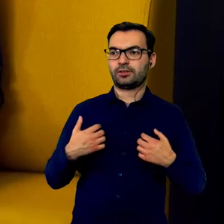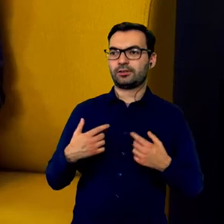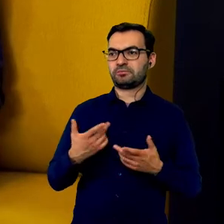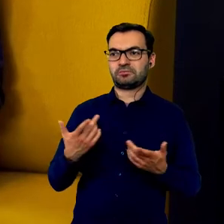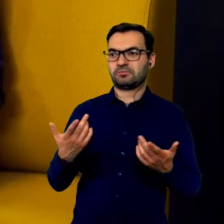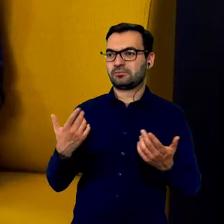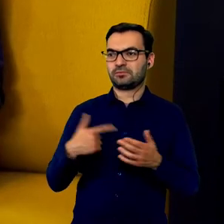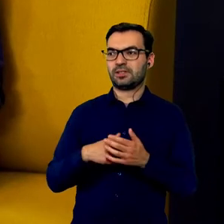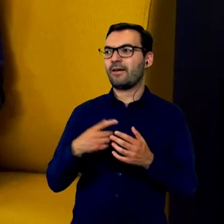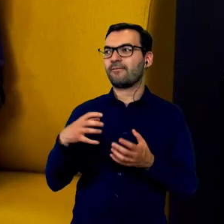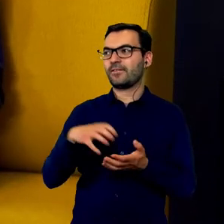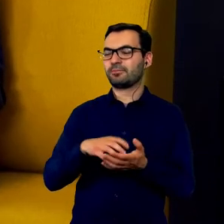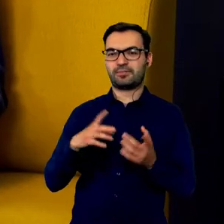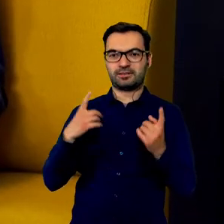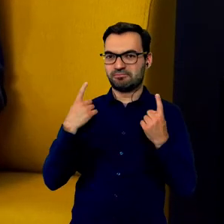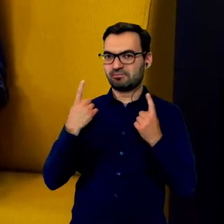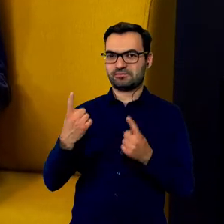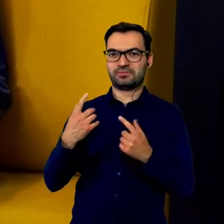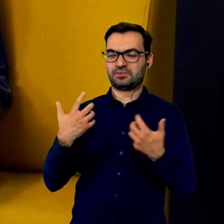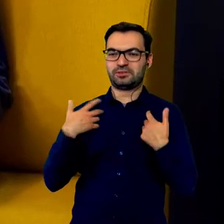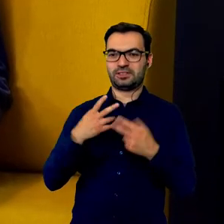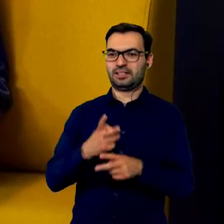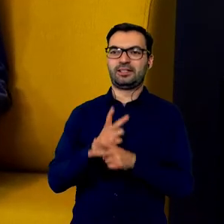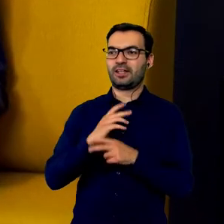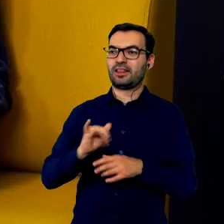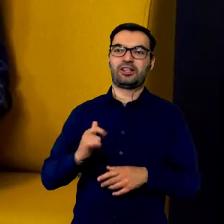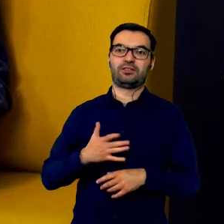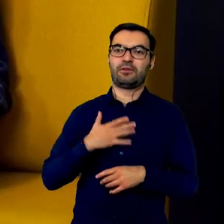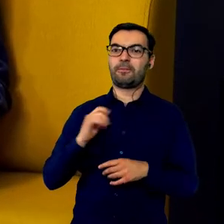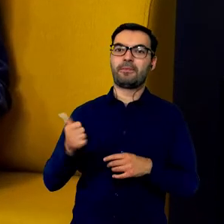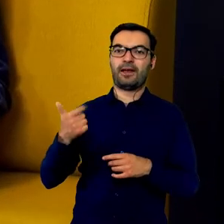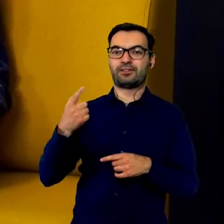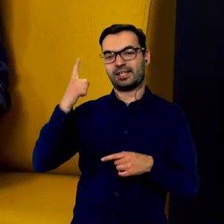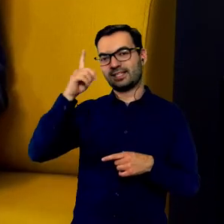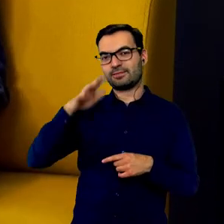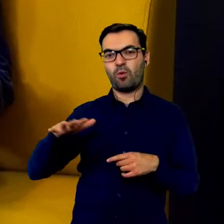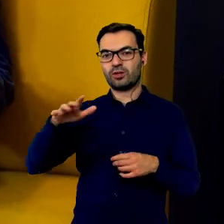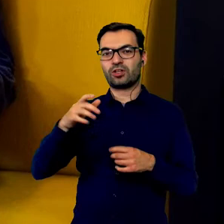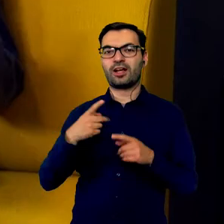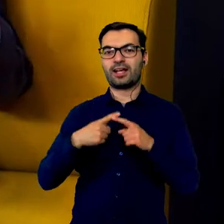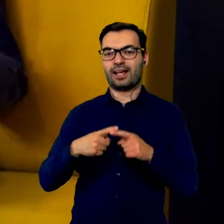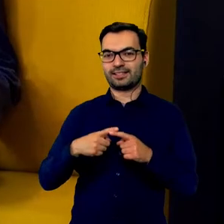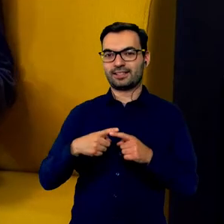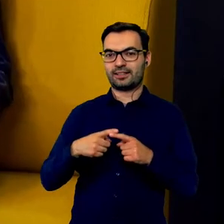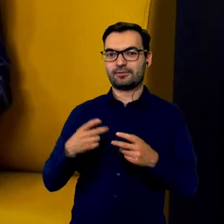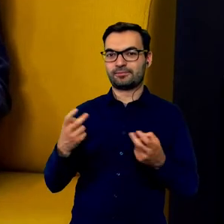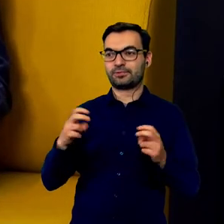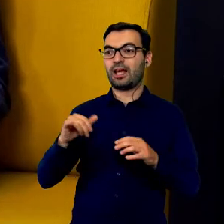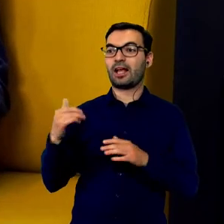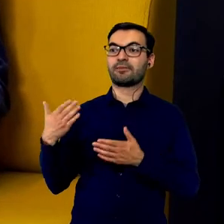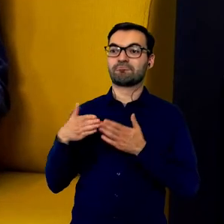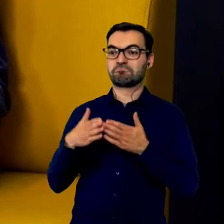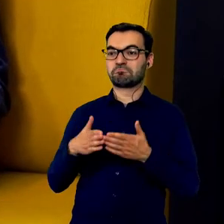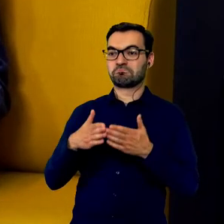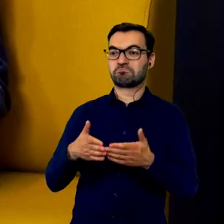jest samowystarczająca wyspa. Nie dziwię się, że pierwsza cywilizacja grecka tam powstała, bo kiedy przypłynęli